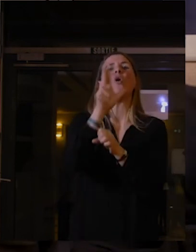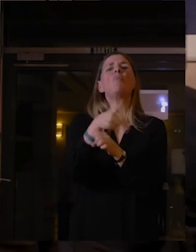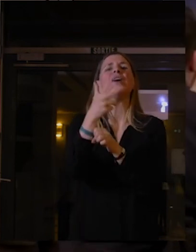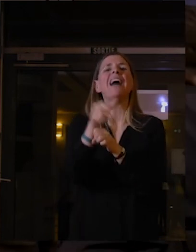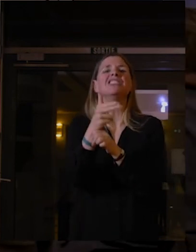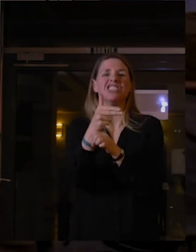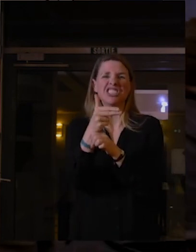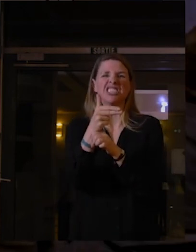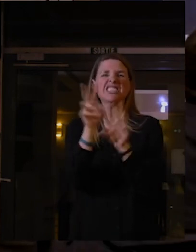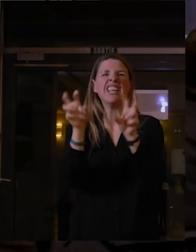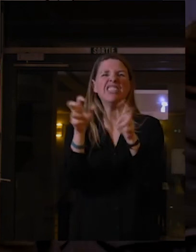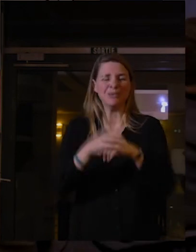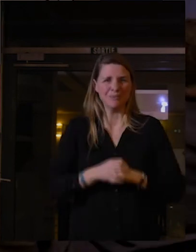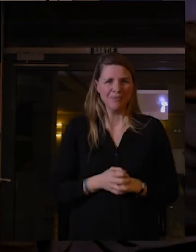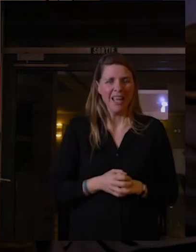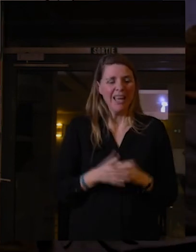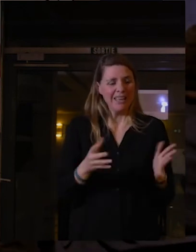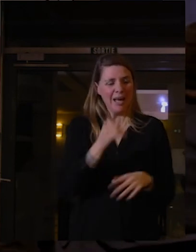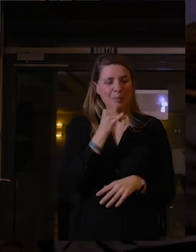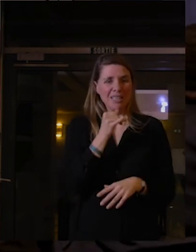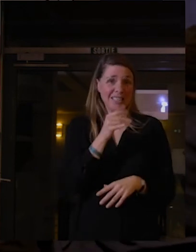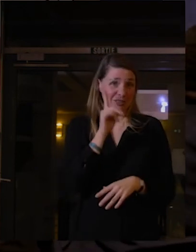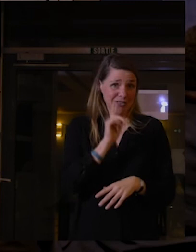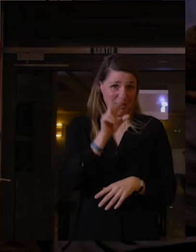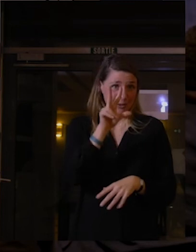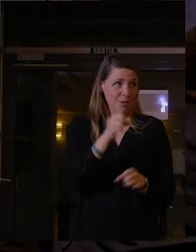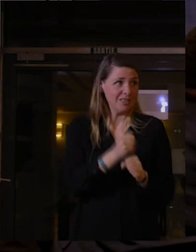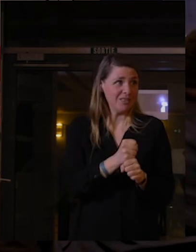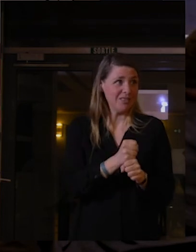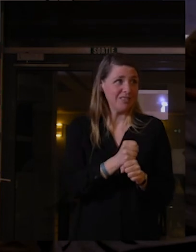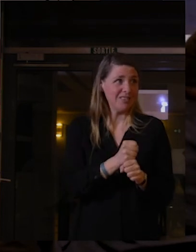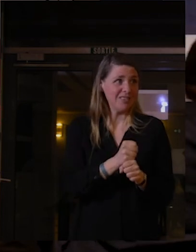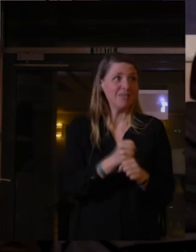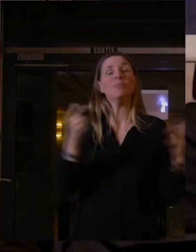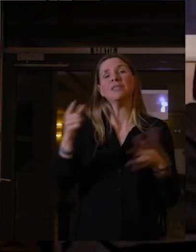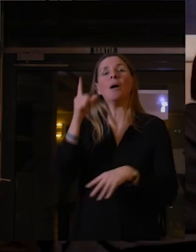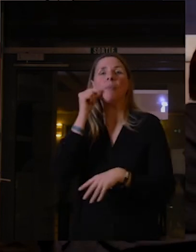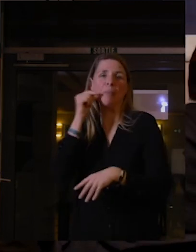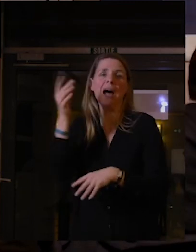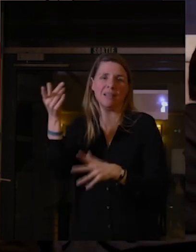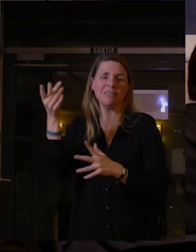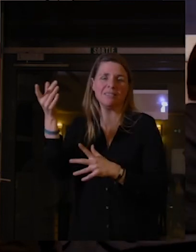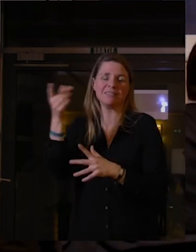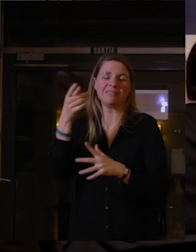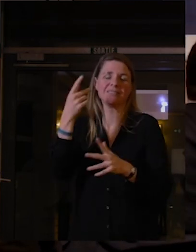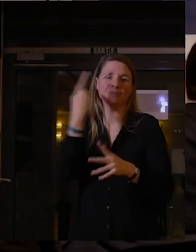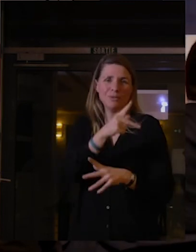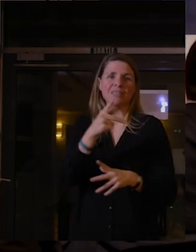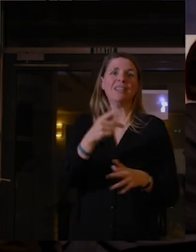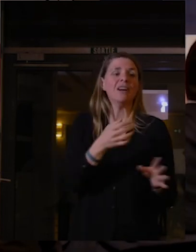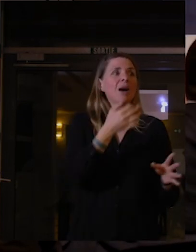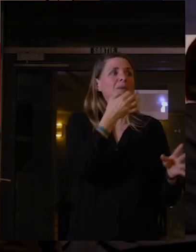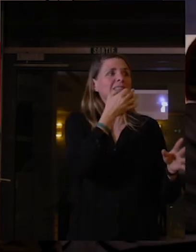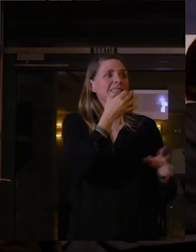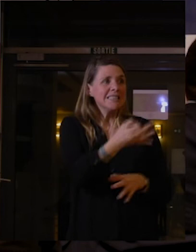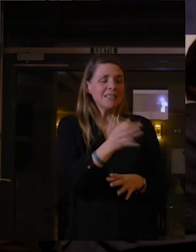une petite fille de 3 ans, enfin c'est son père, c'est un ami à moi, lui a dit que sa poupée porte le nom de